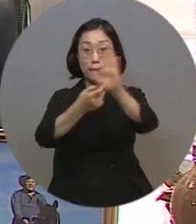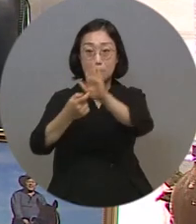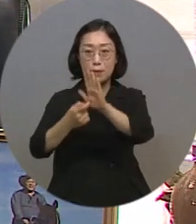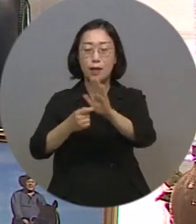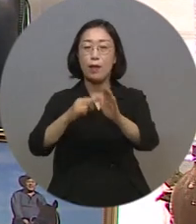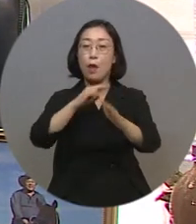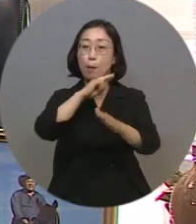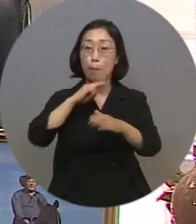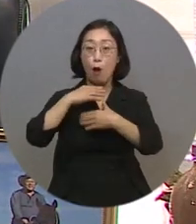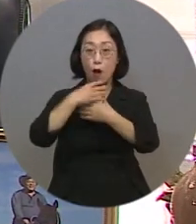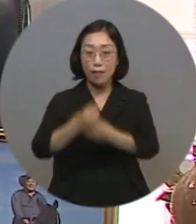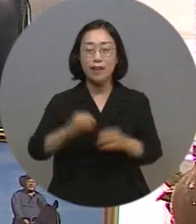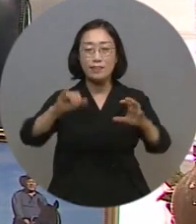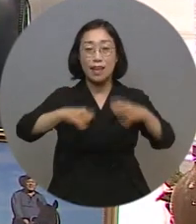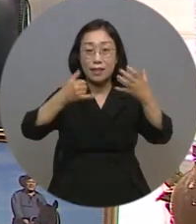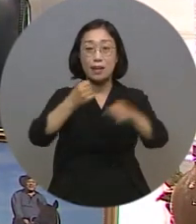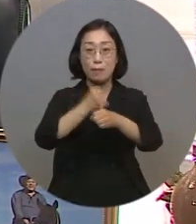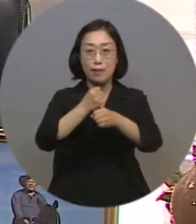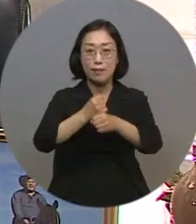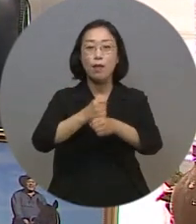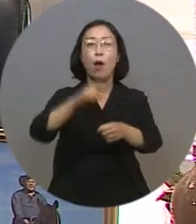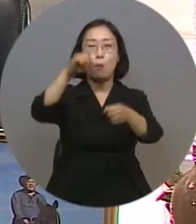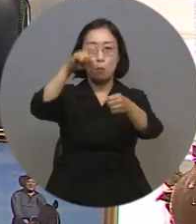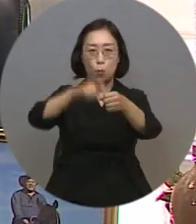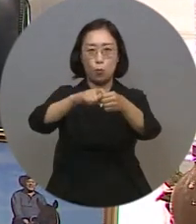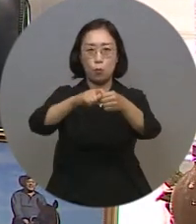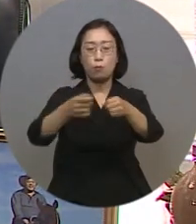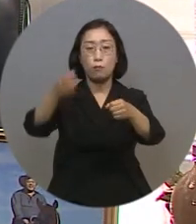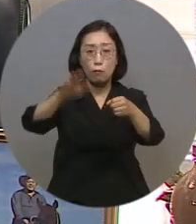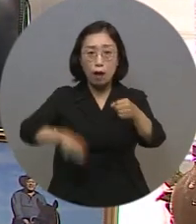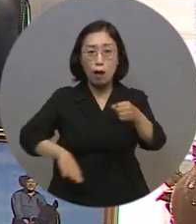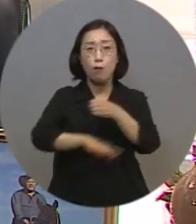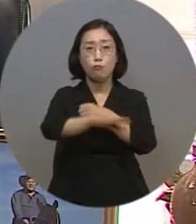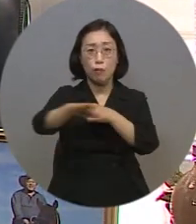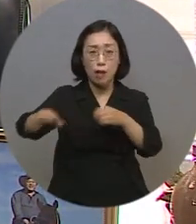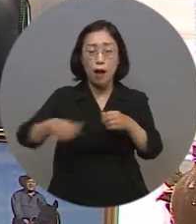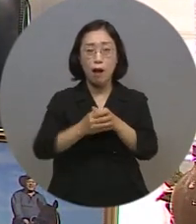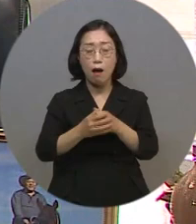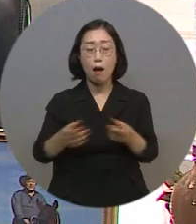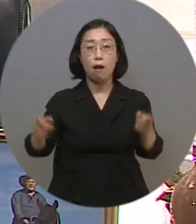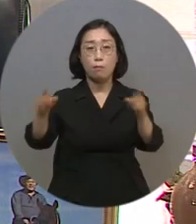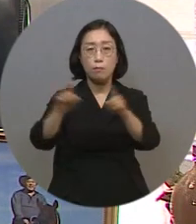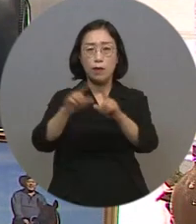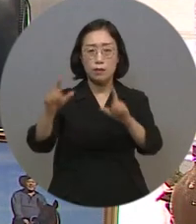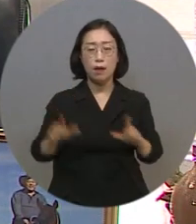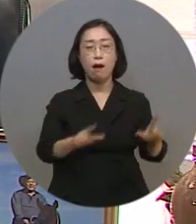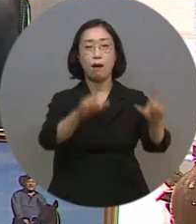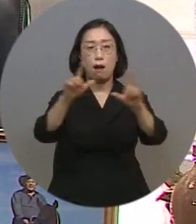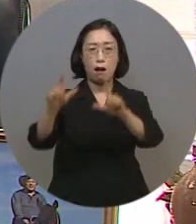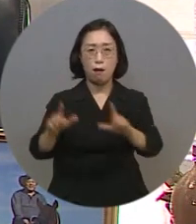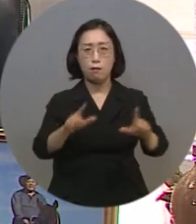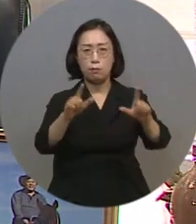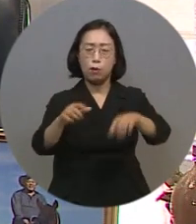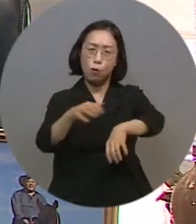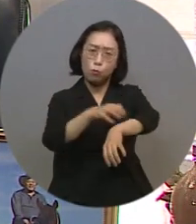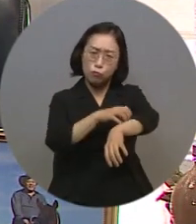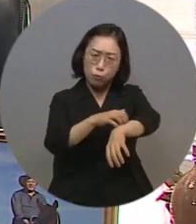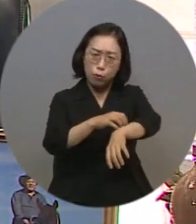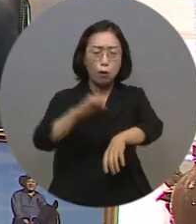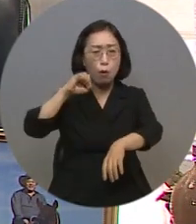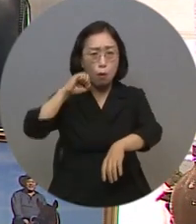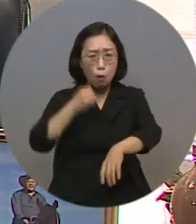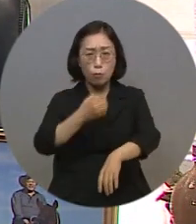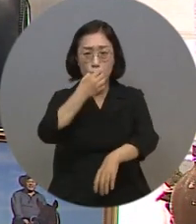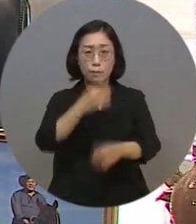만들어 보자는게 우리 캐치 플레이입니다 그러나 우리가 함께 살아가는데 있어서 불편한 점이